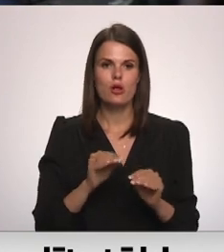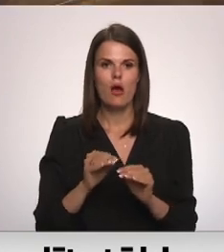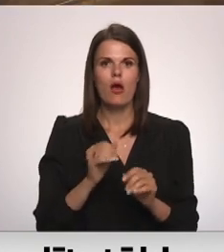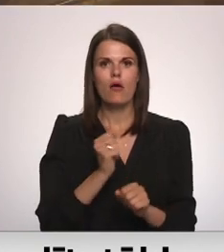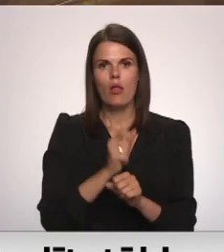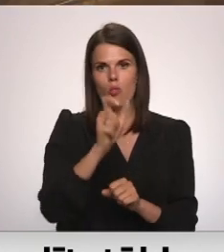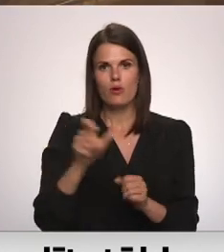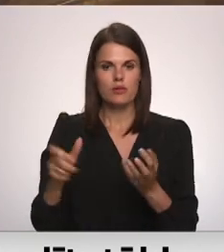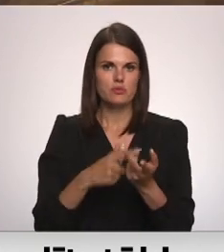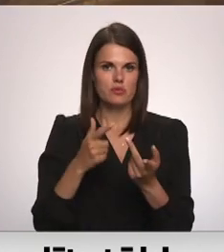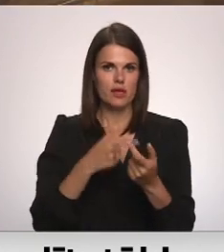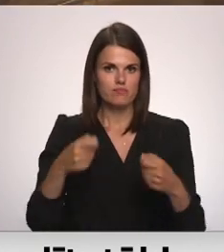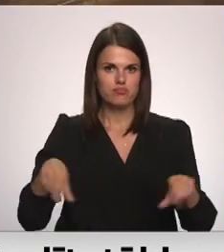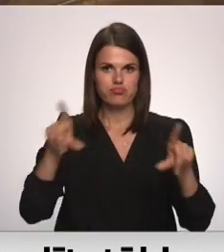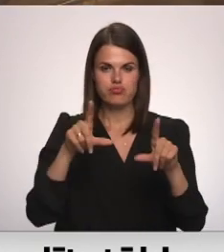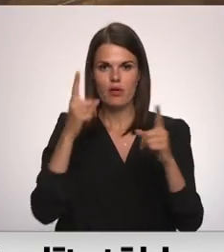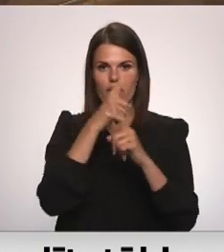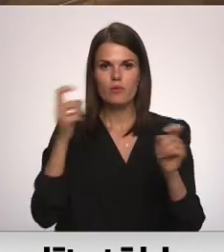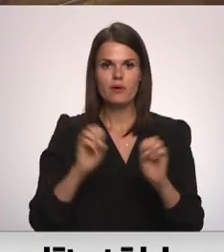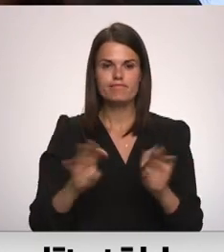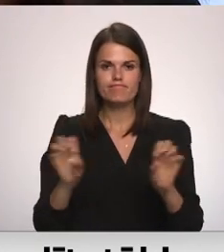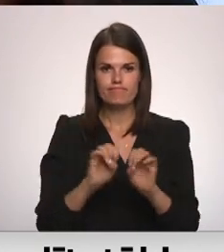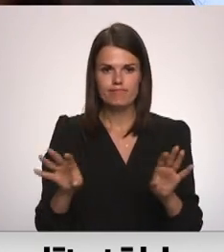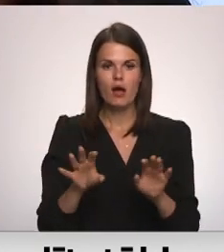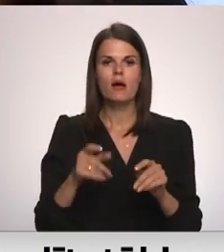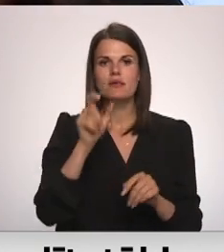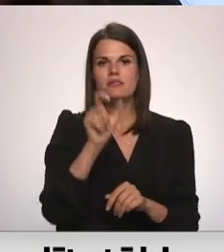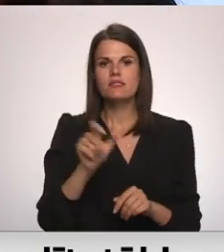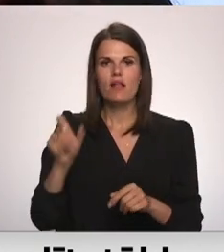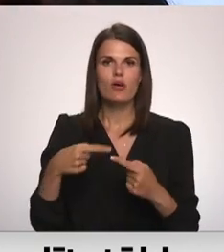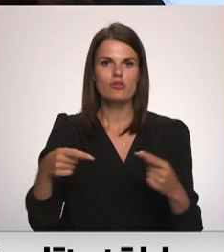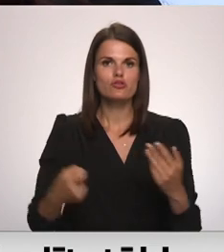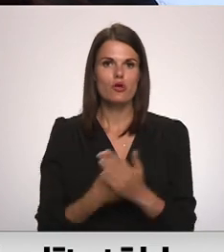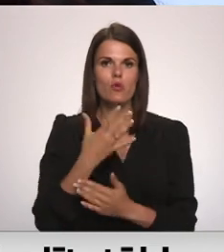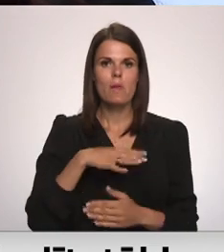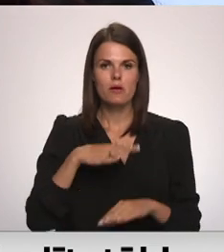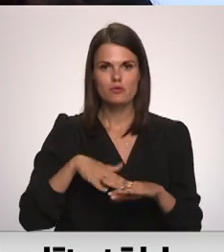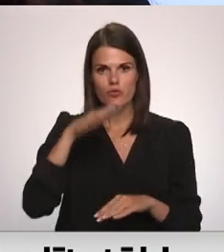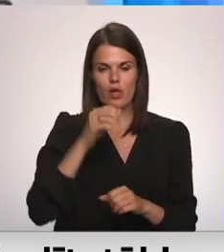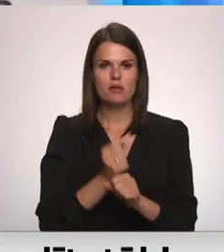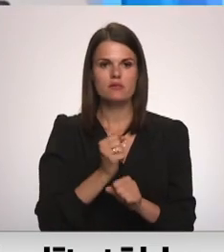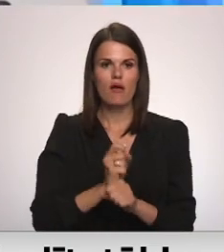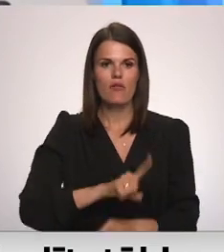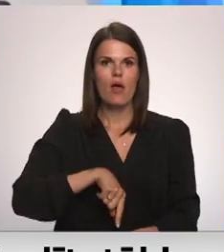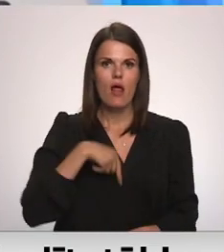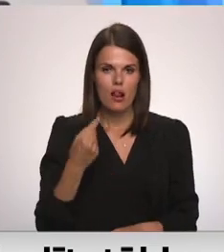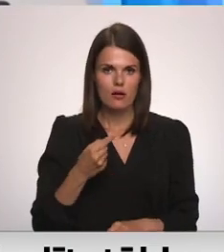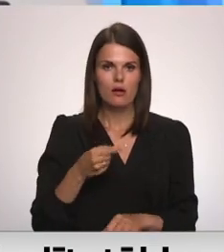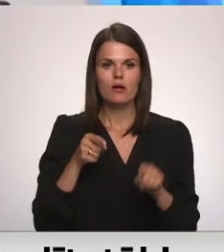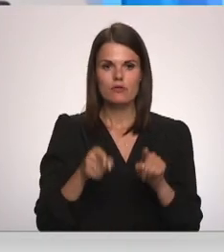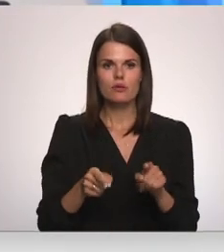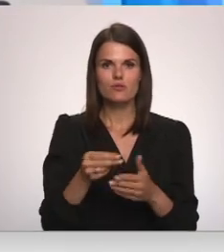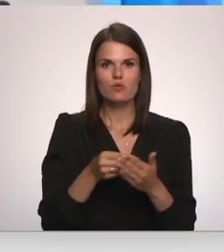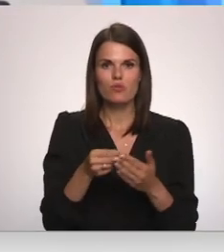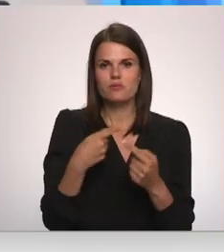ir pieaudzis. Statistiķi skaidro, ka cilvēki dažādu iemeslu dēļ arī strādā ilgāk. Tas nozīmē daudz